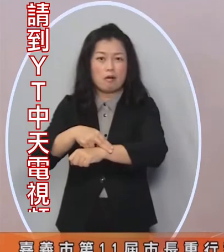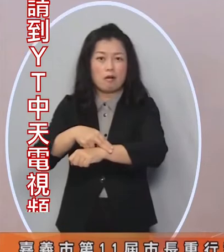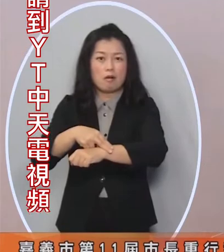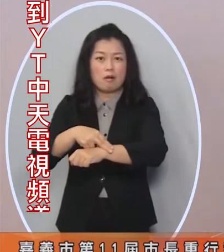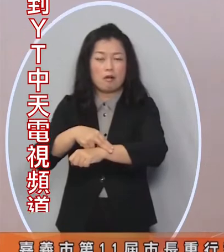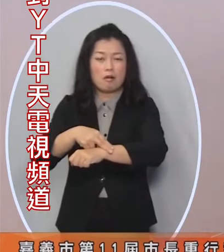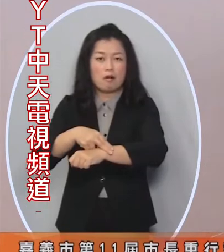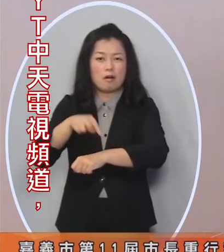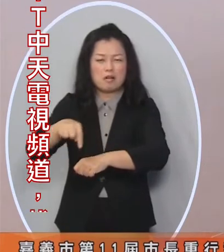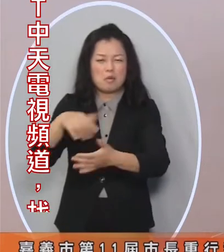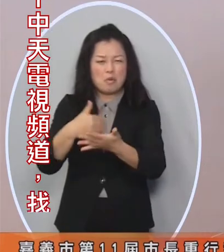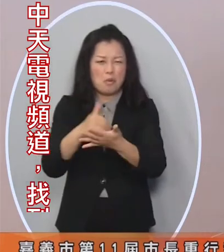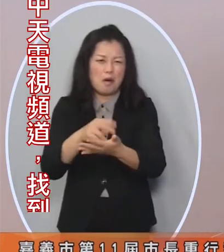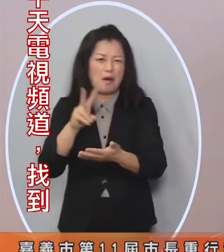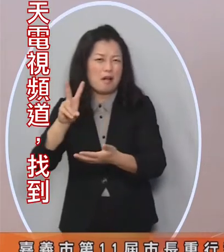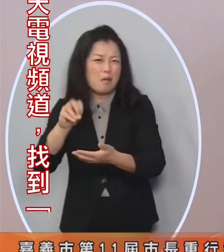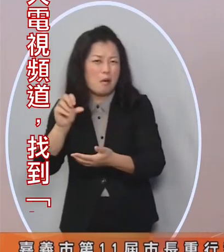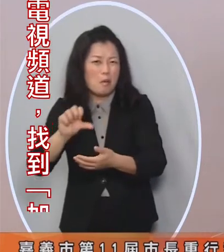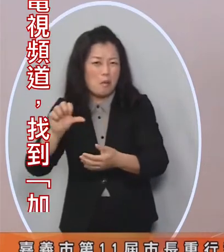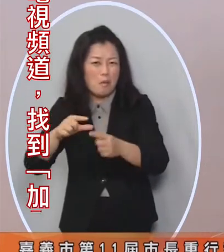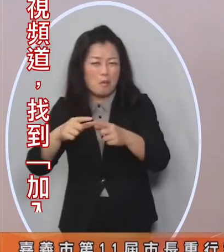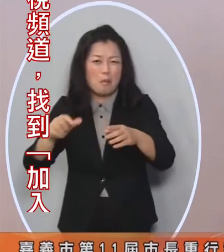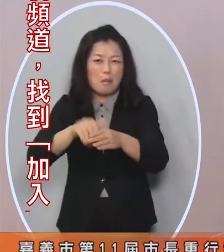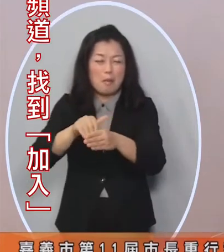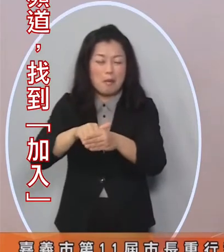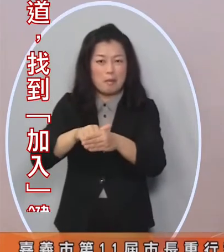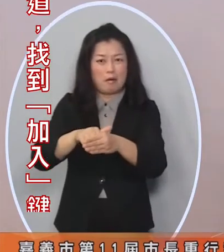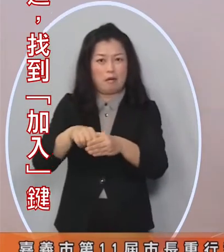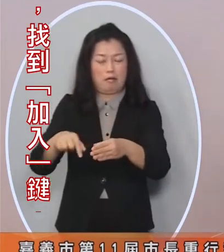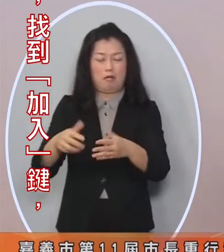算25000票啊，吼、哦！啊